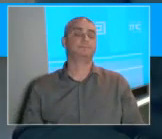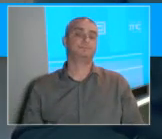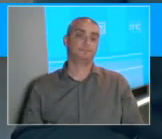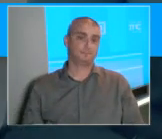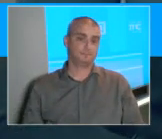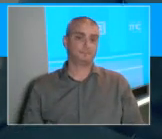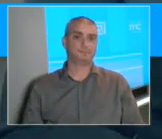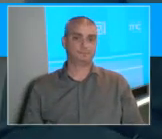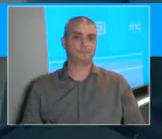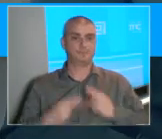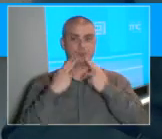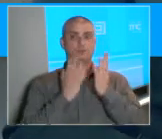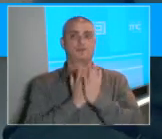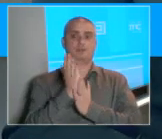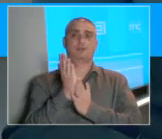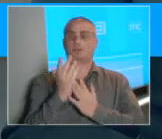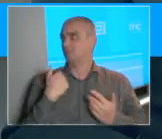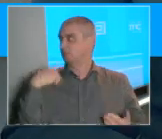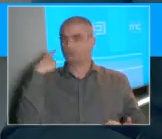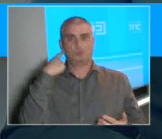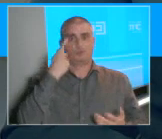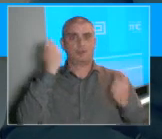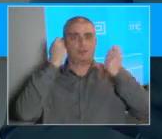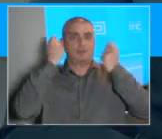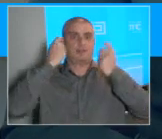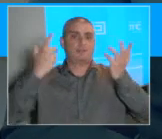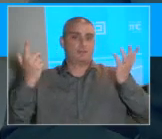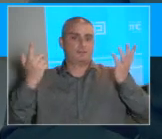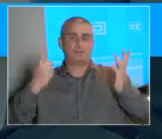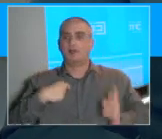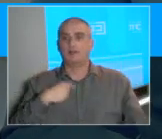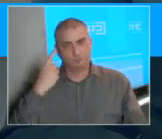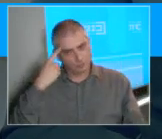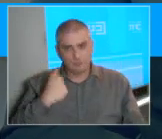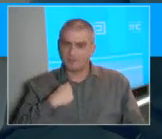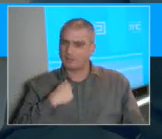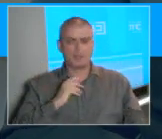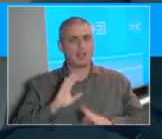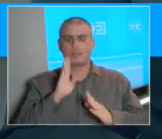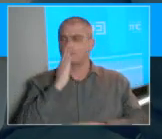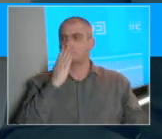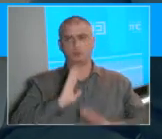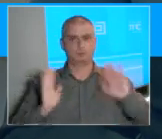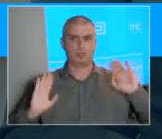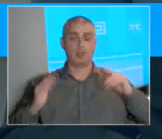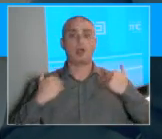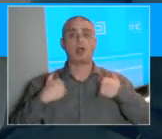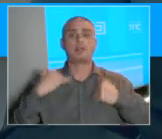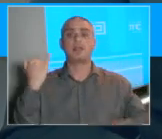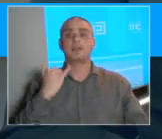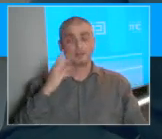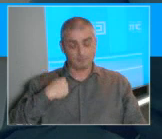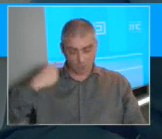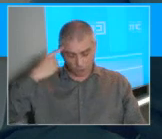טוב, תשובה כנה. אני שומע שאת נדהמת. את יודעת, ואני, אגב, אצלי אין מוסר כפול. אני תמיד, מה